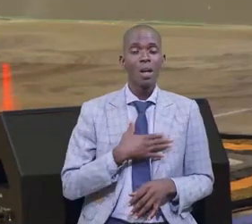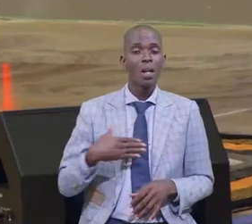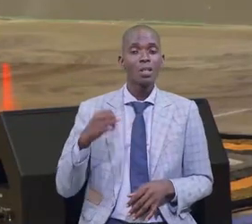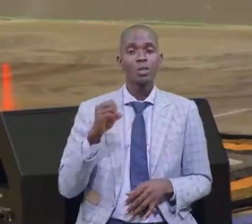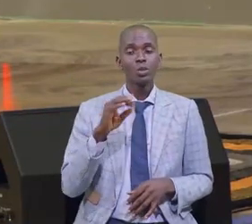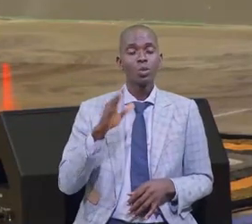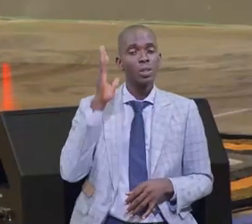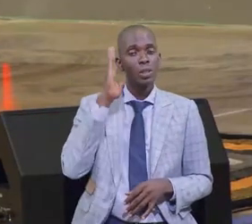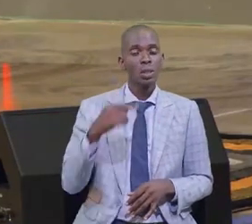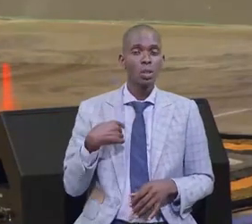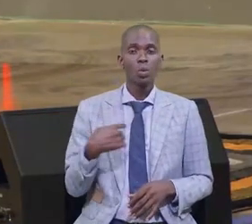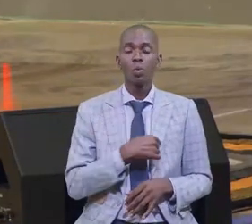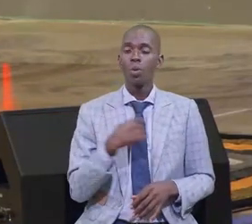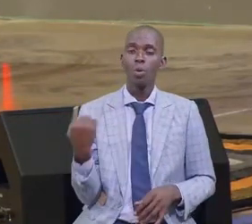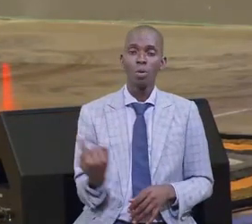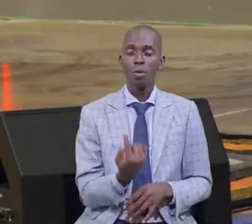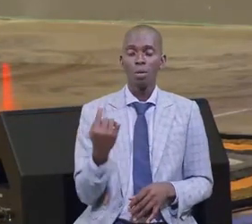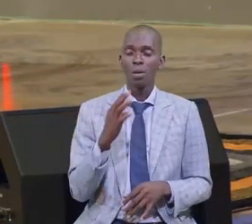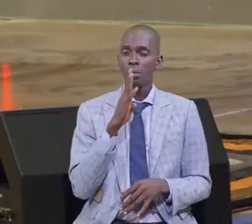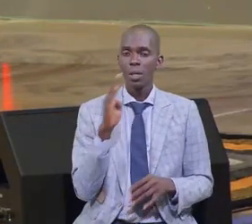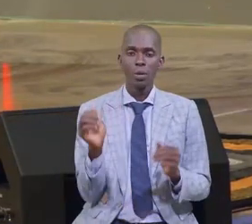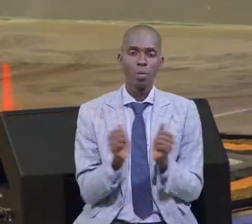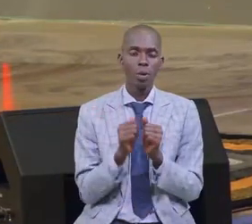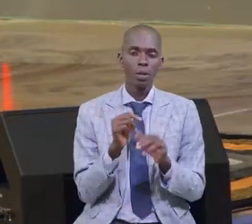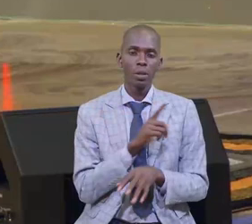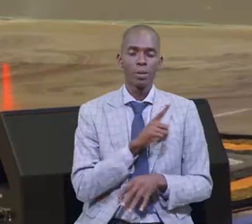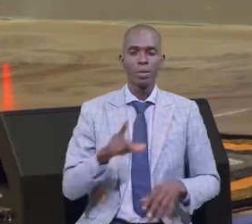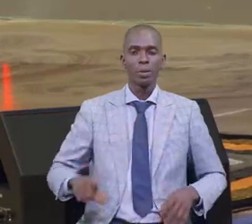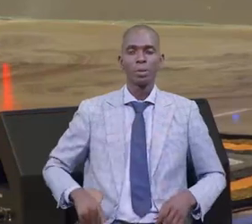ainsi, nous serons avec le Seigneur.